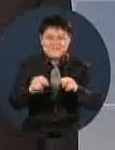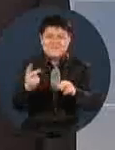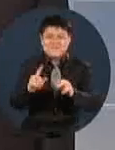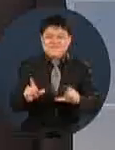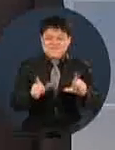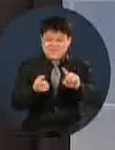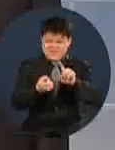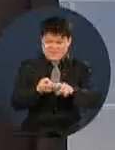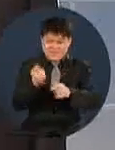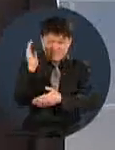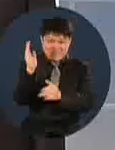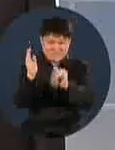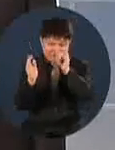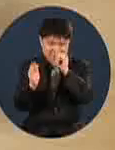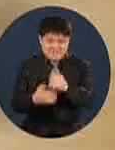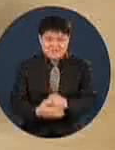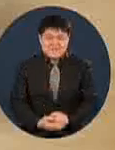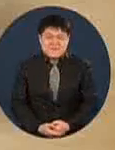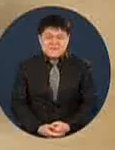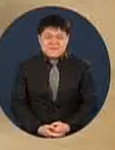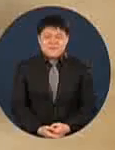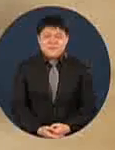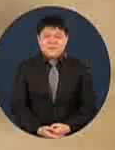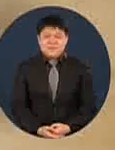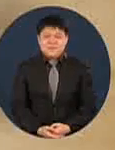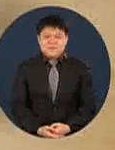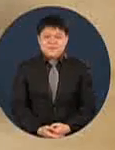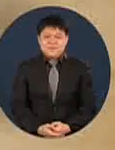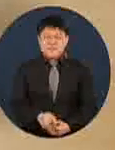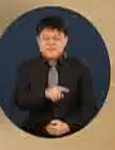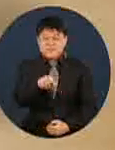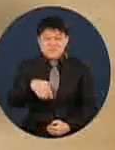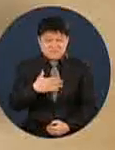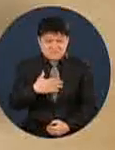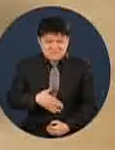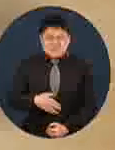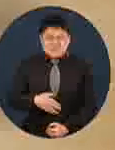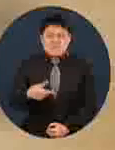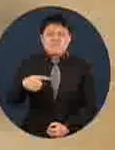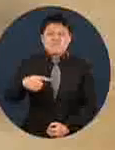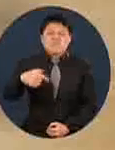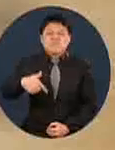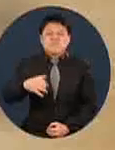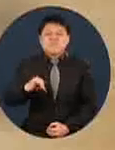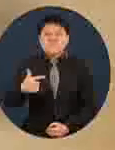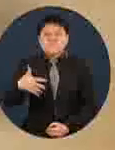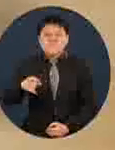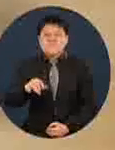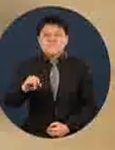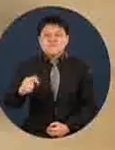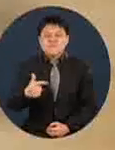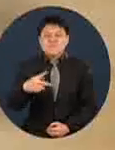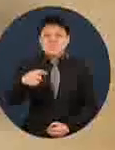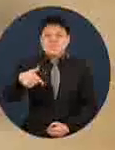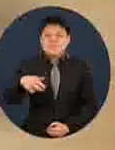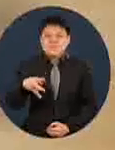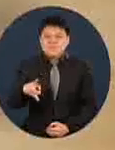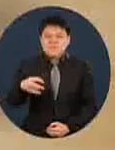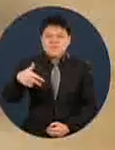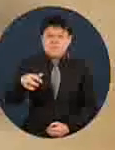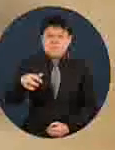인생에 관한 좋은 말씀입니다. 네. 다 아시는 얘기 같습니다만 득인 차인하고 득께 차게